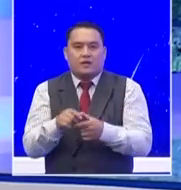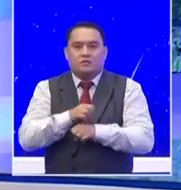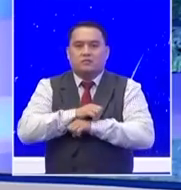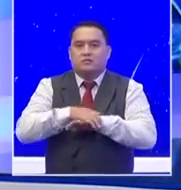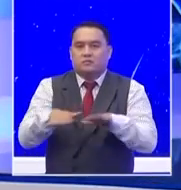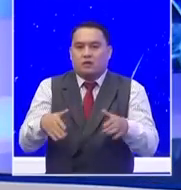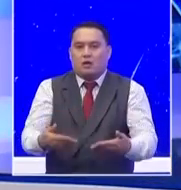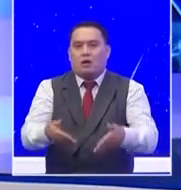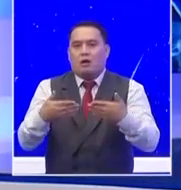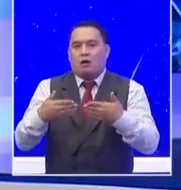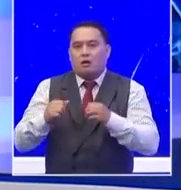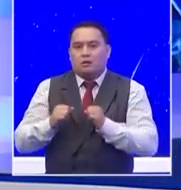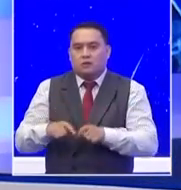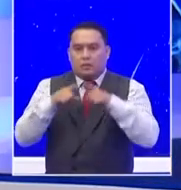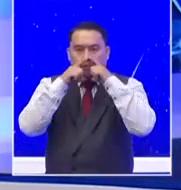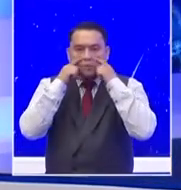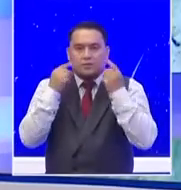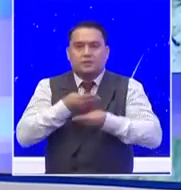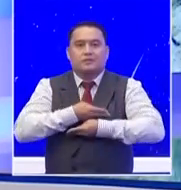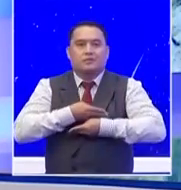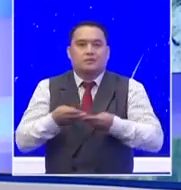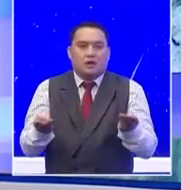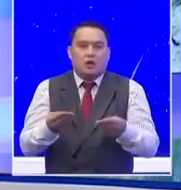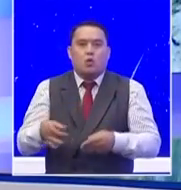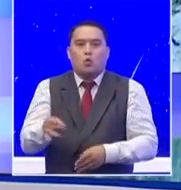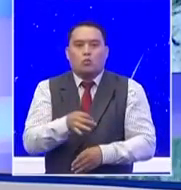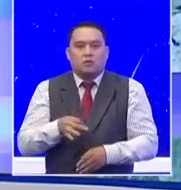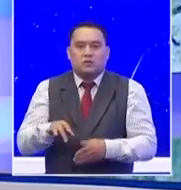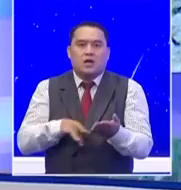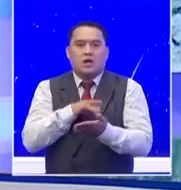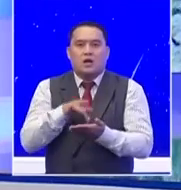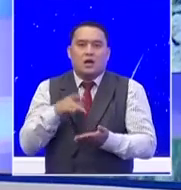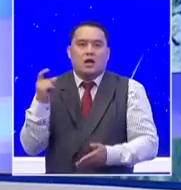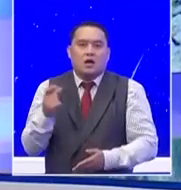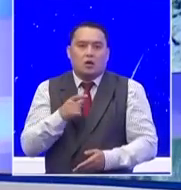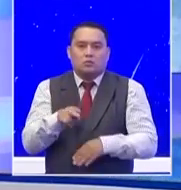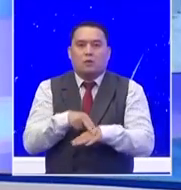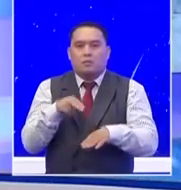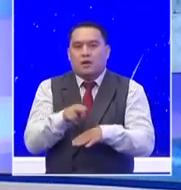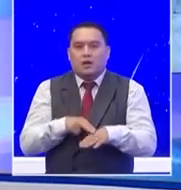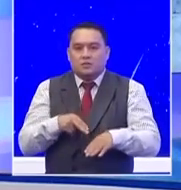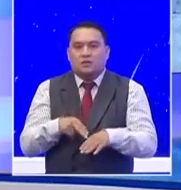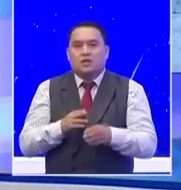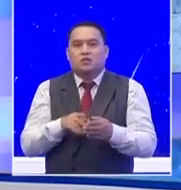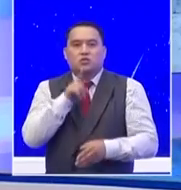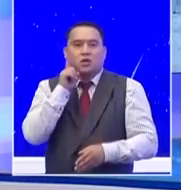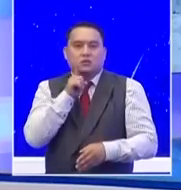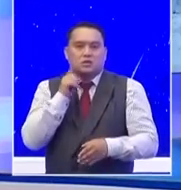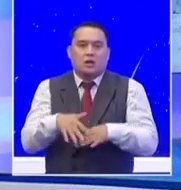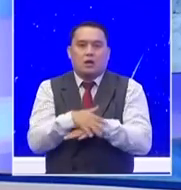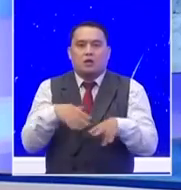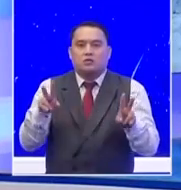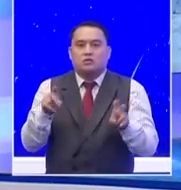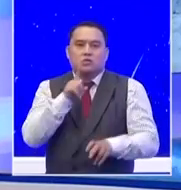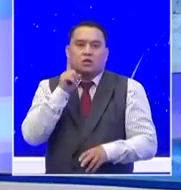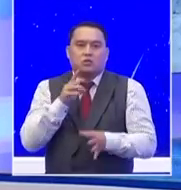инфекцияның таралуын болдырмау үшін бетперде таратты. Шара аясында облыстық экология және аудандық полиция департаментінің қызметкерлері жасыл ел